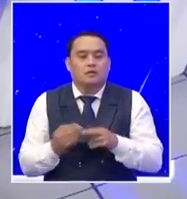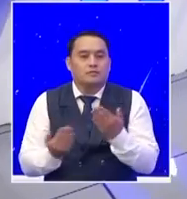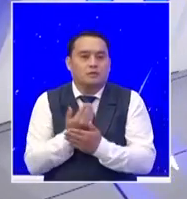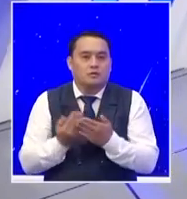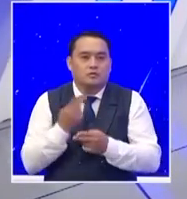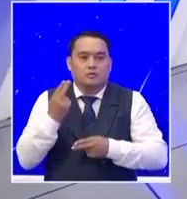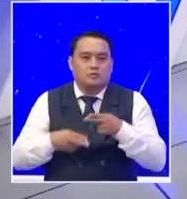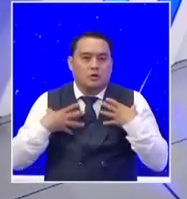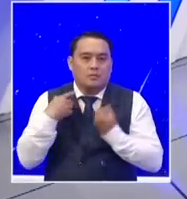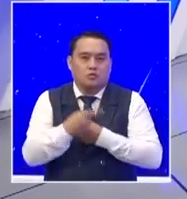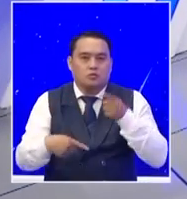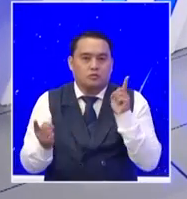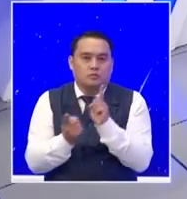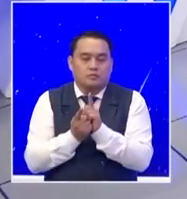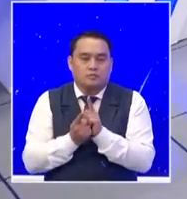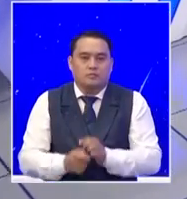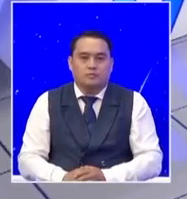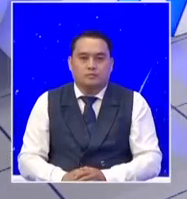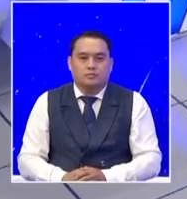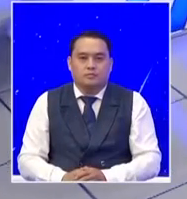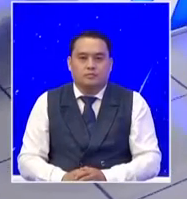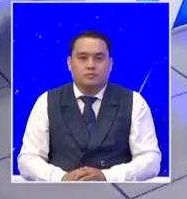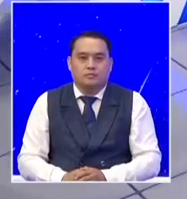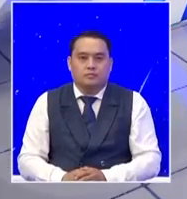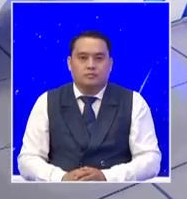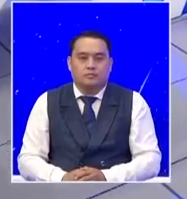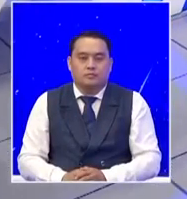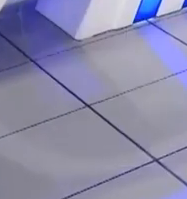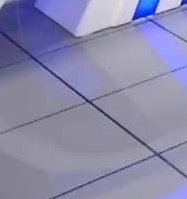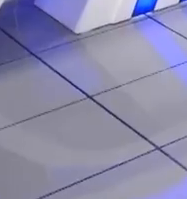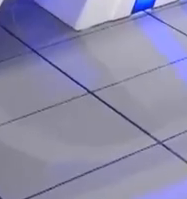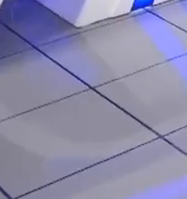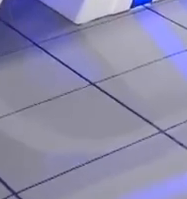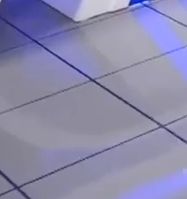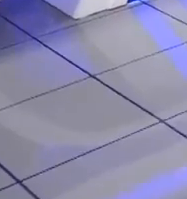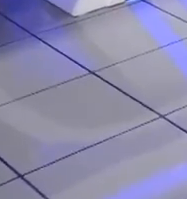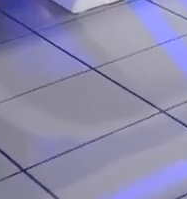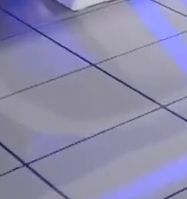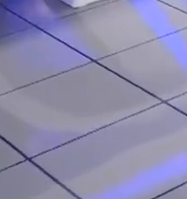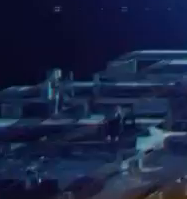информация за сегодняшний день. До следующей встречи в эфире телеканала «ЖТСУ» и только хороших новостей. До свидания.